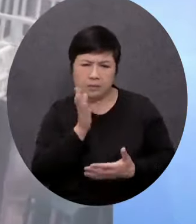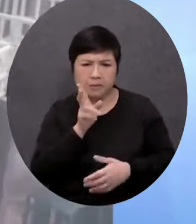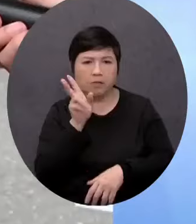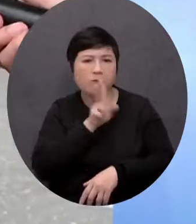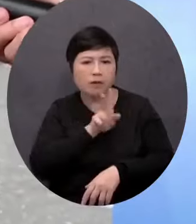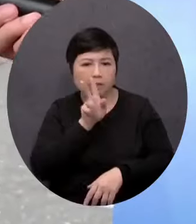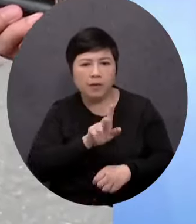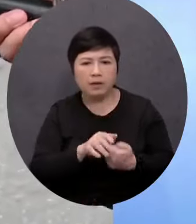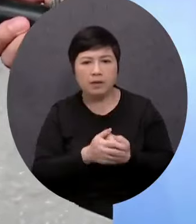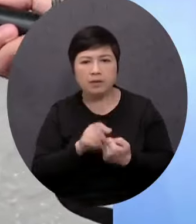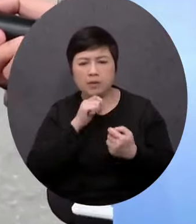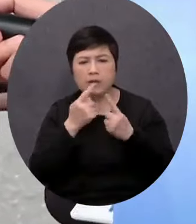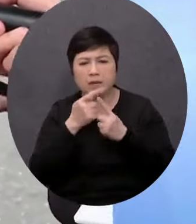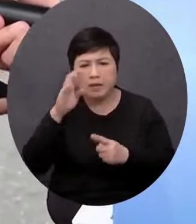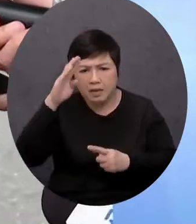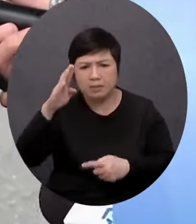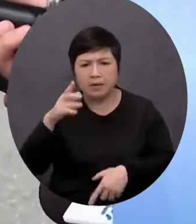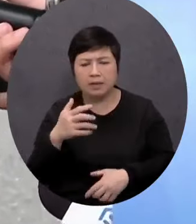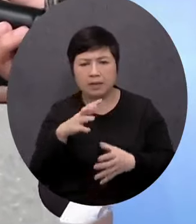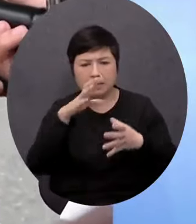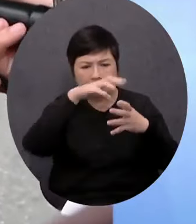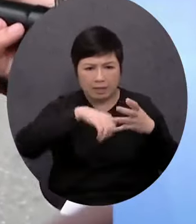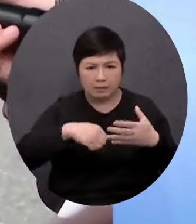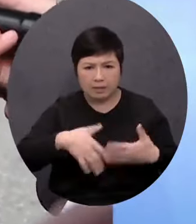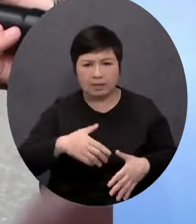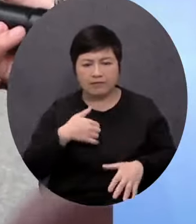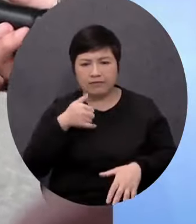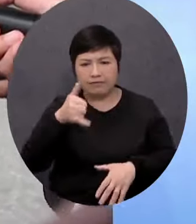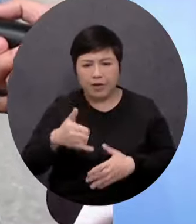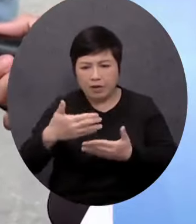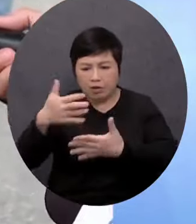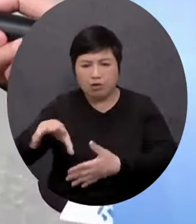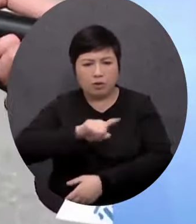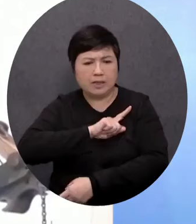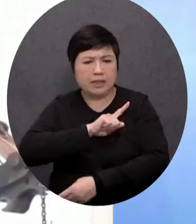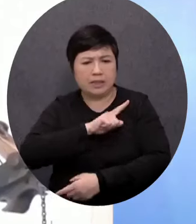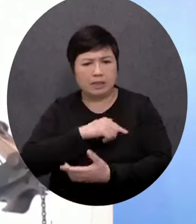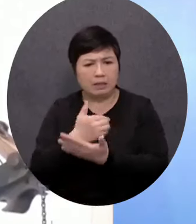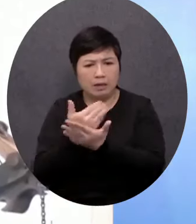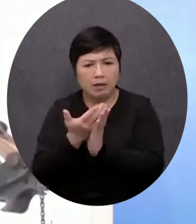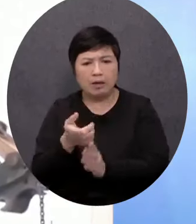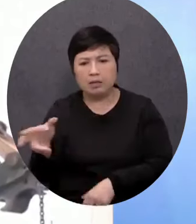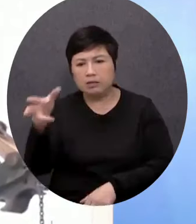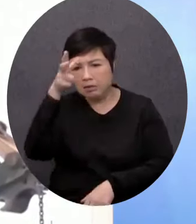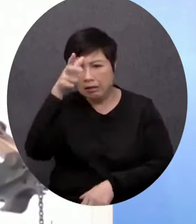期。有居民希望在拆卸前返回大厦内攞回个人物品，不过